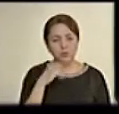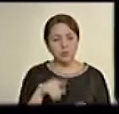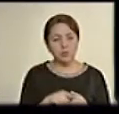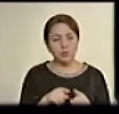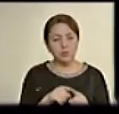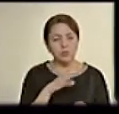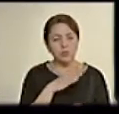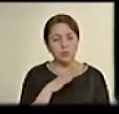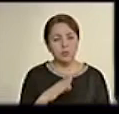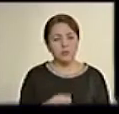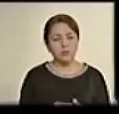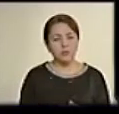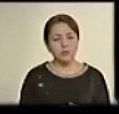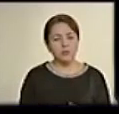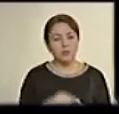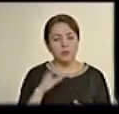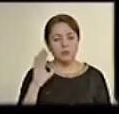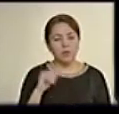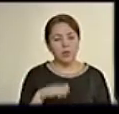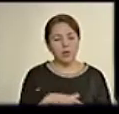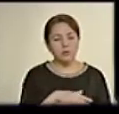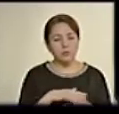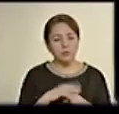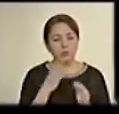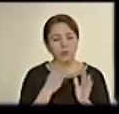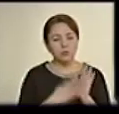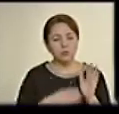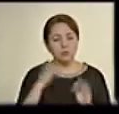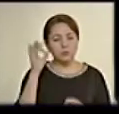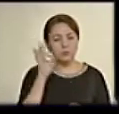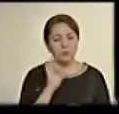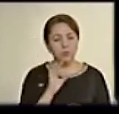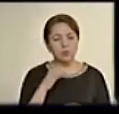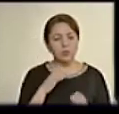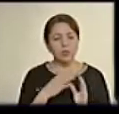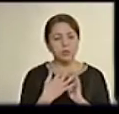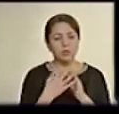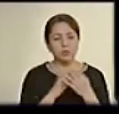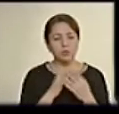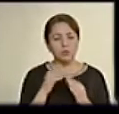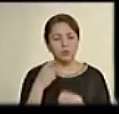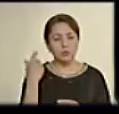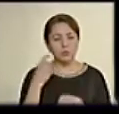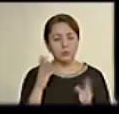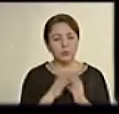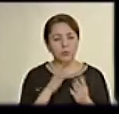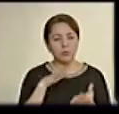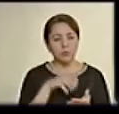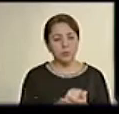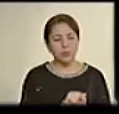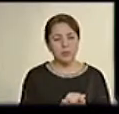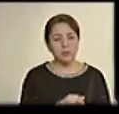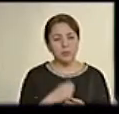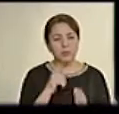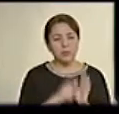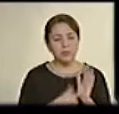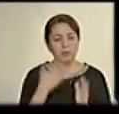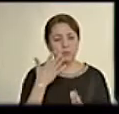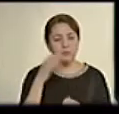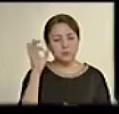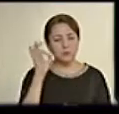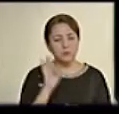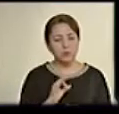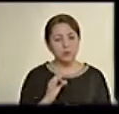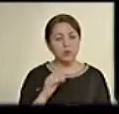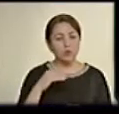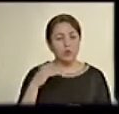amirligida. Va aholisining 90% qishloq xo'jaligi bilan band. 75% sug'oriladigan